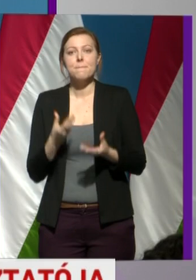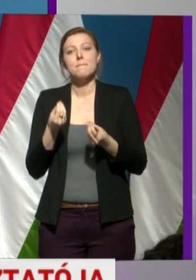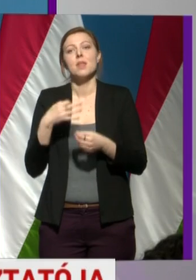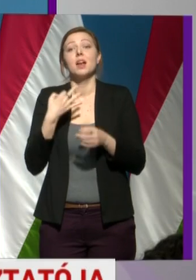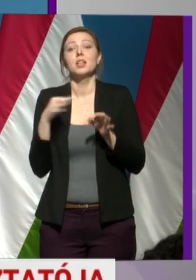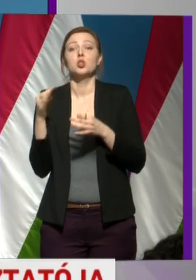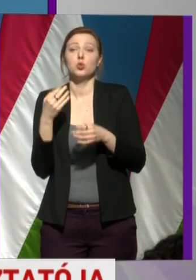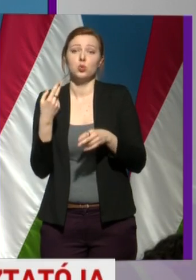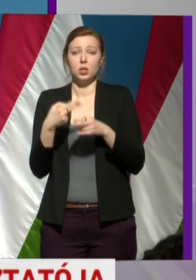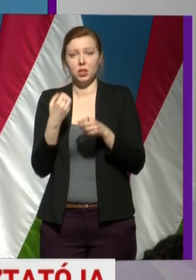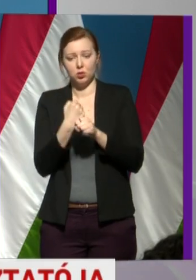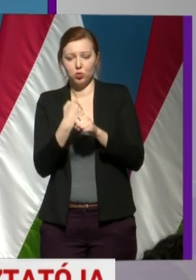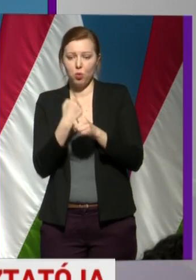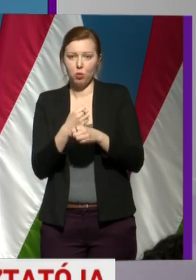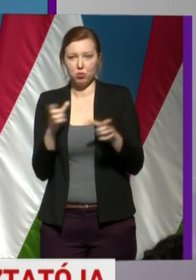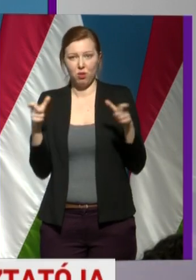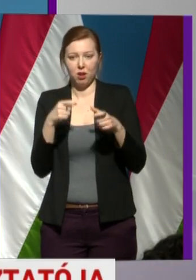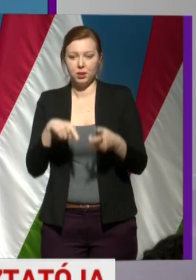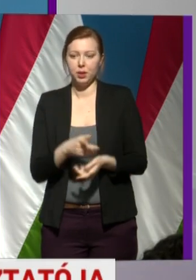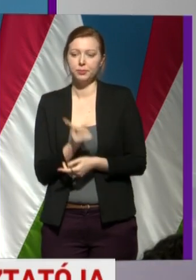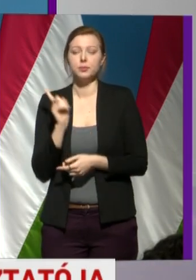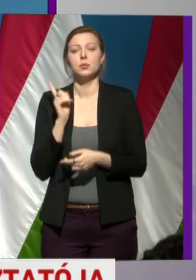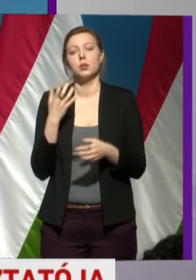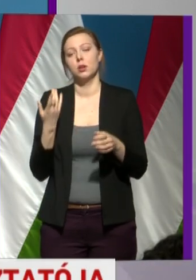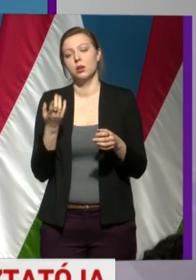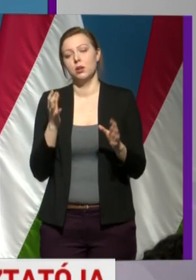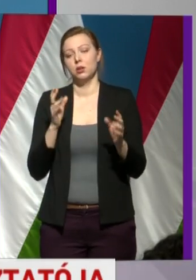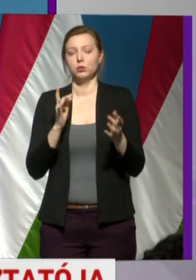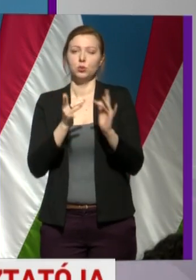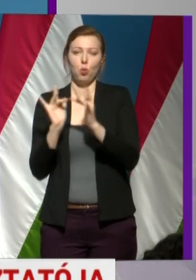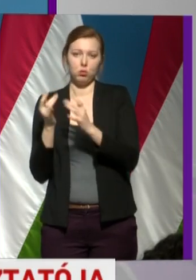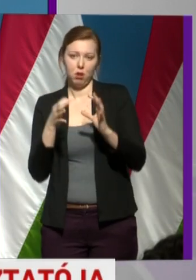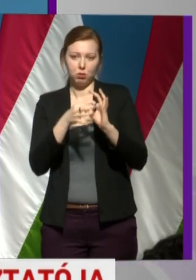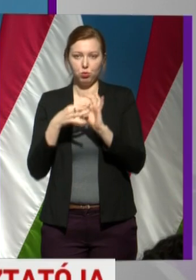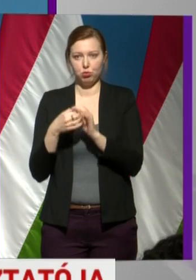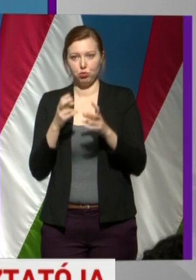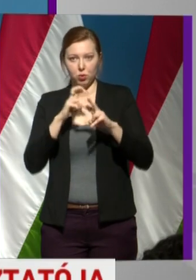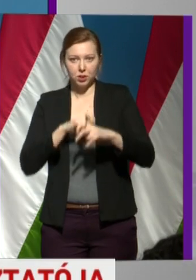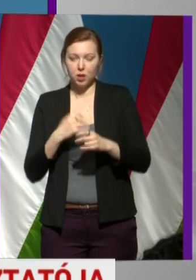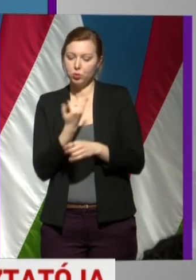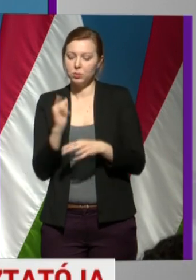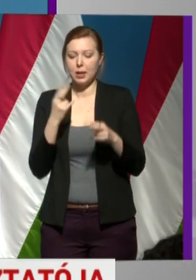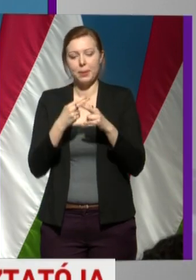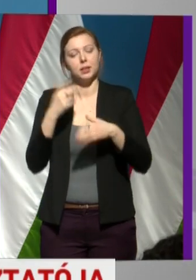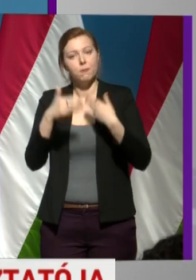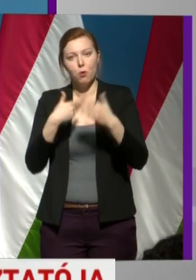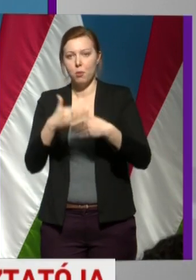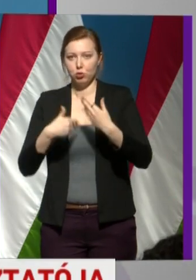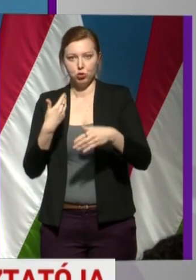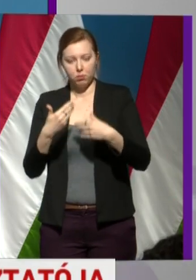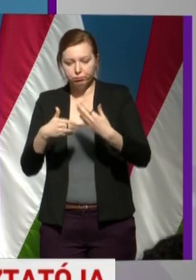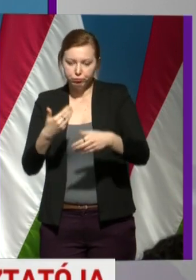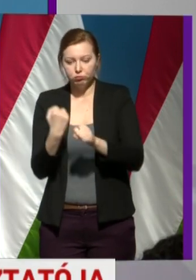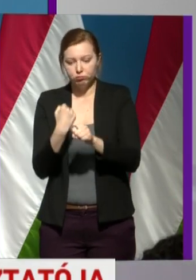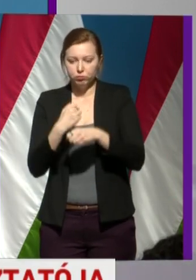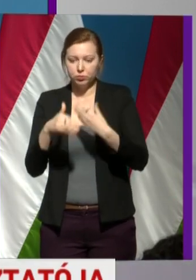A kontaktus kutatások minden egyes beteg vonatkozásában folyamatosan zajlanak. Én tegnap elmondtam önöknek